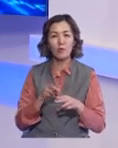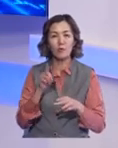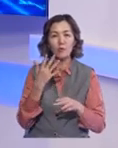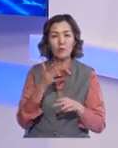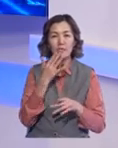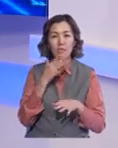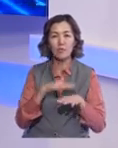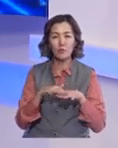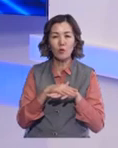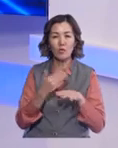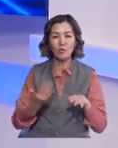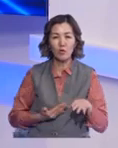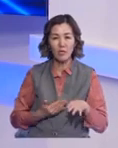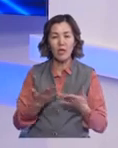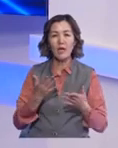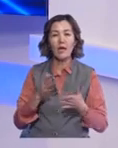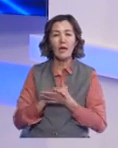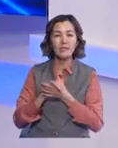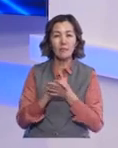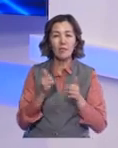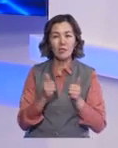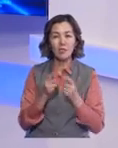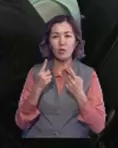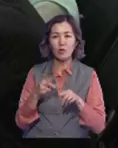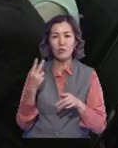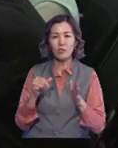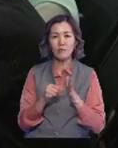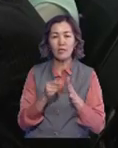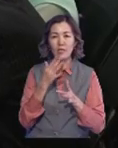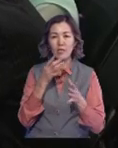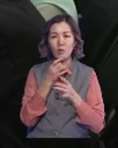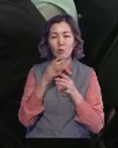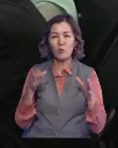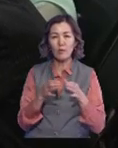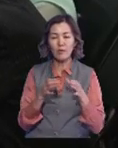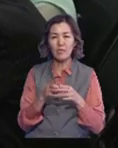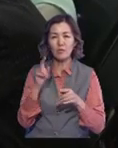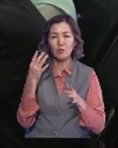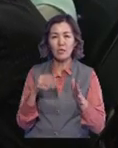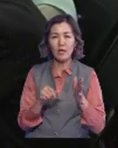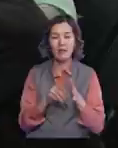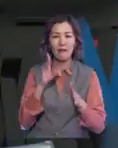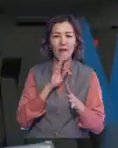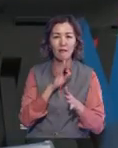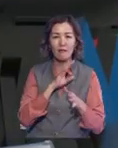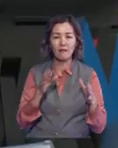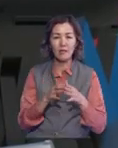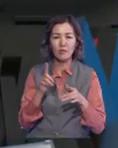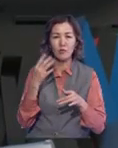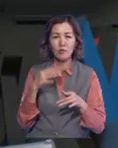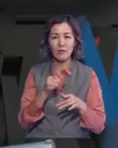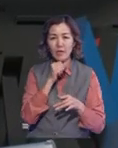Өңірде 105 этнос өкіл тұрады. Ассамблея жанынан құрылған 26 этномәдени бірлестік пен 146 аналар